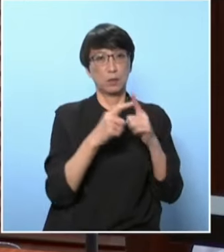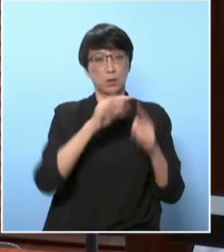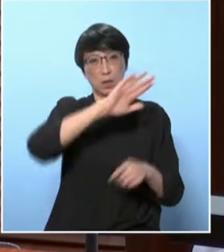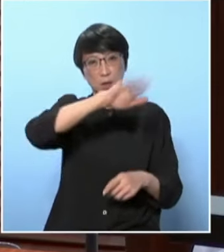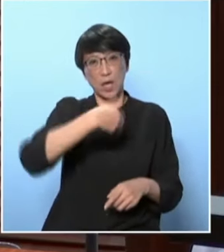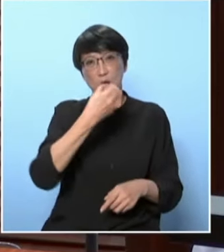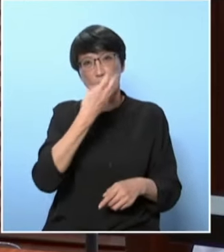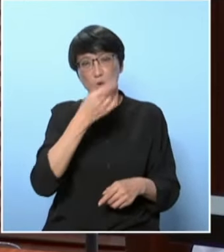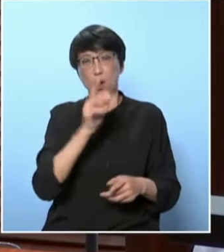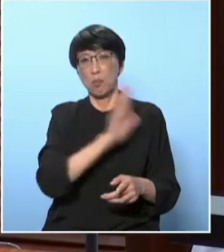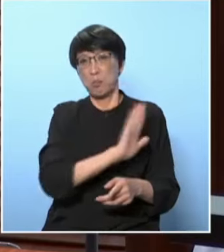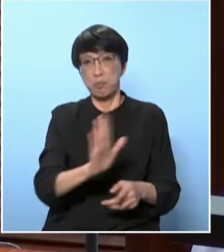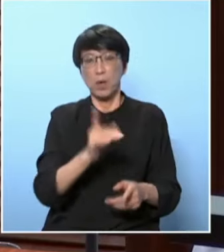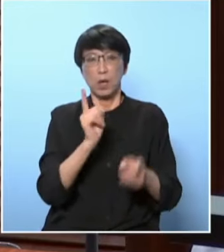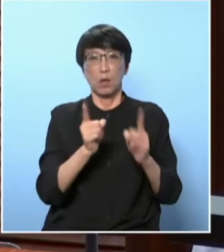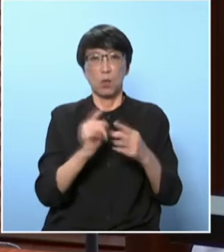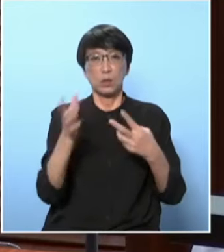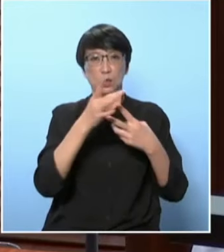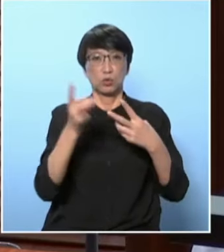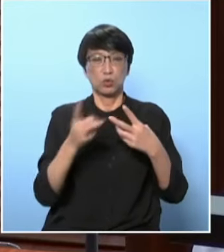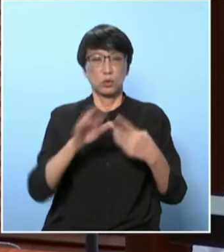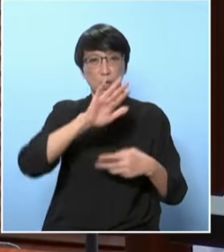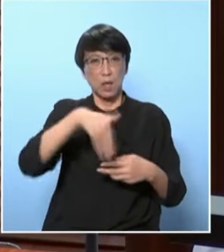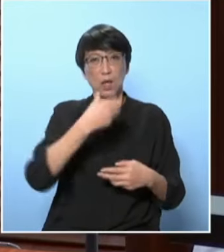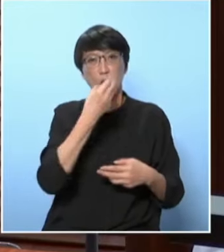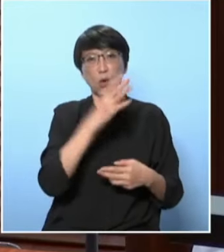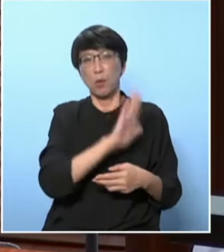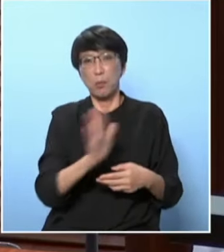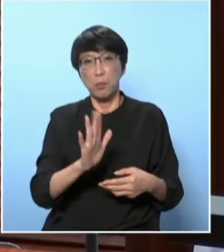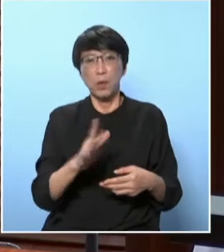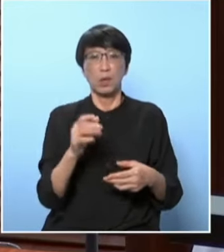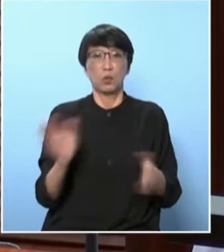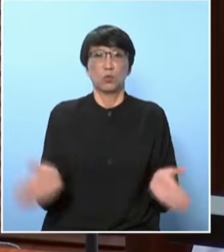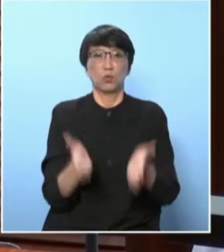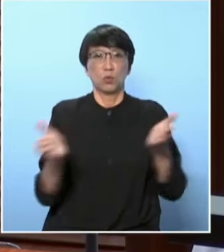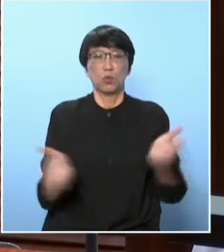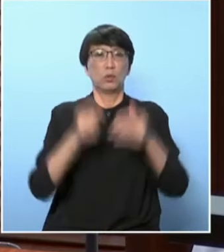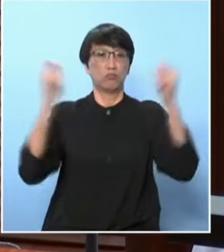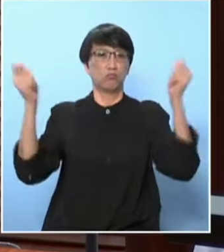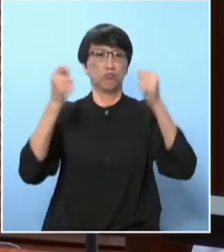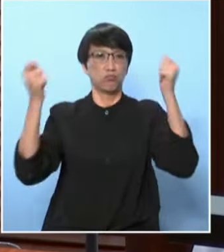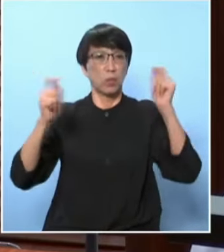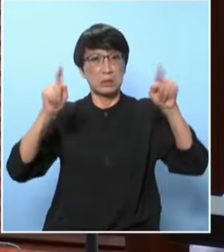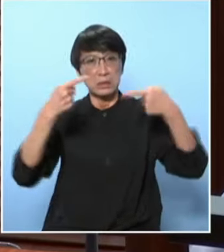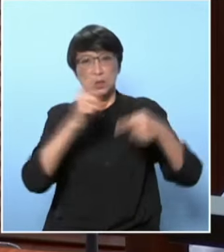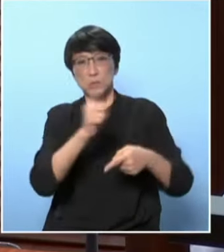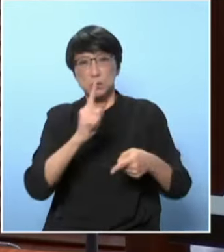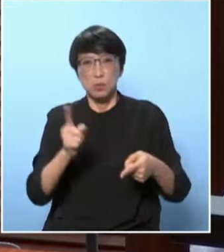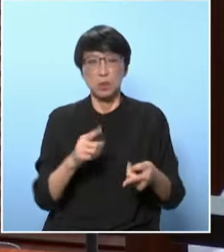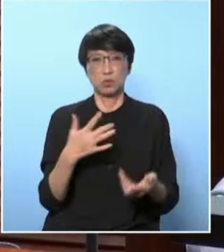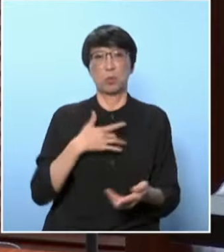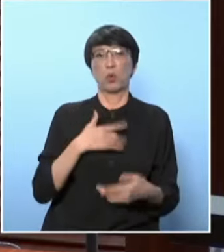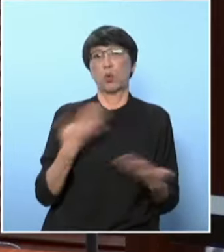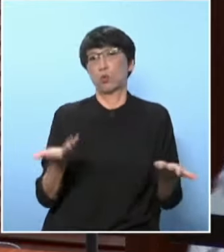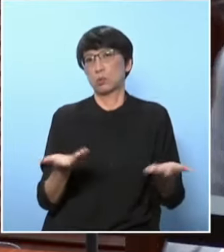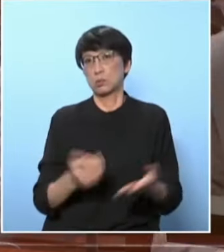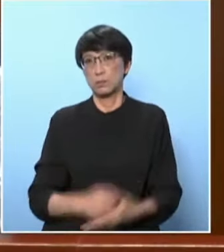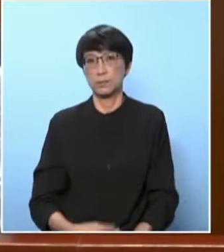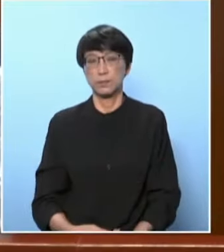嚟我哋香港，或者會唔會選擇過嚟香港嘅話咧？咁我哋做幾多城市，做幾多旅遊嘅話咧，可能都會大打折扣啊！唔該